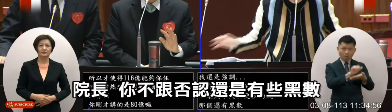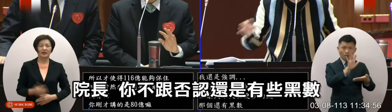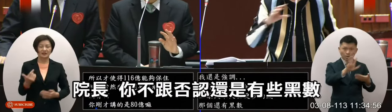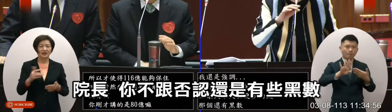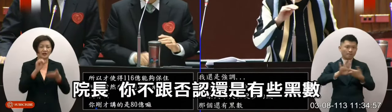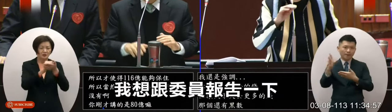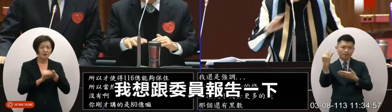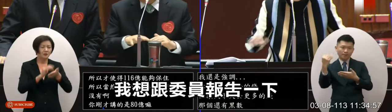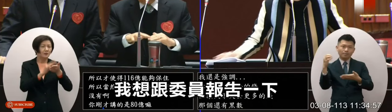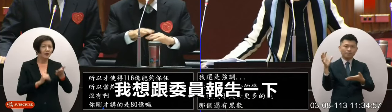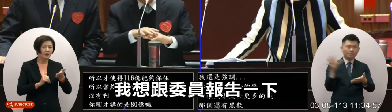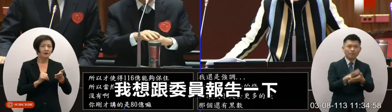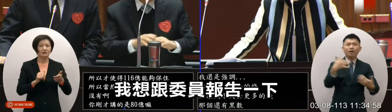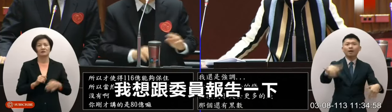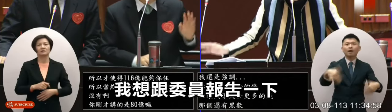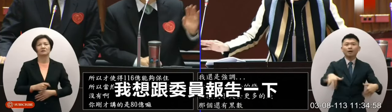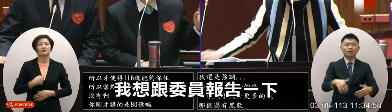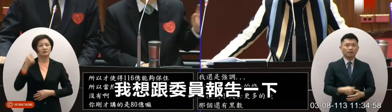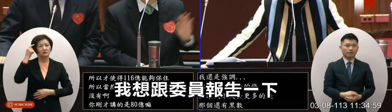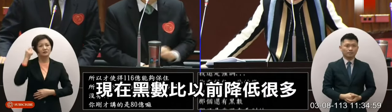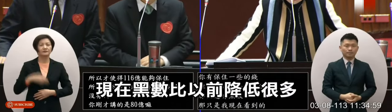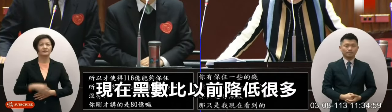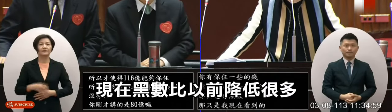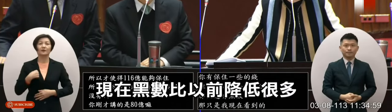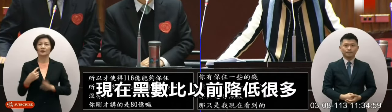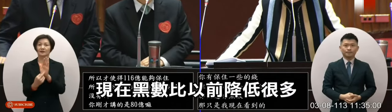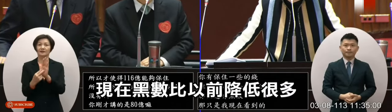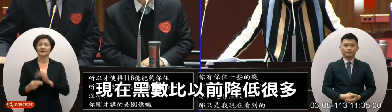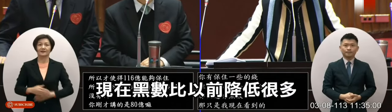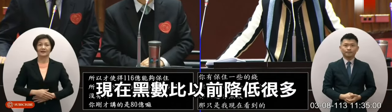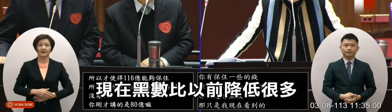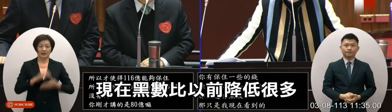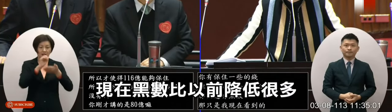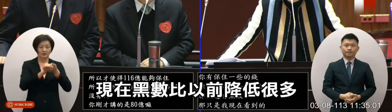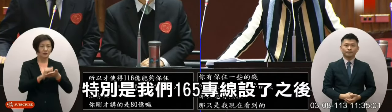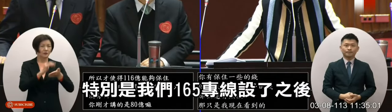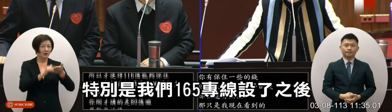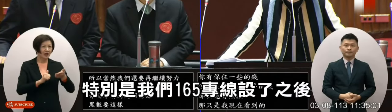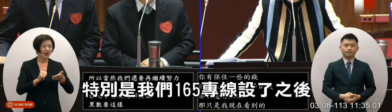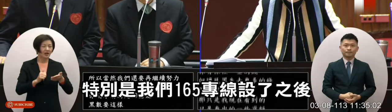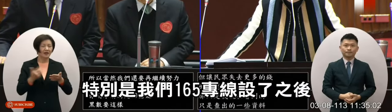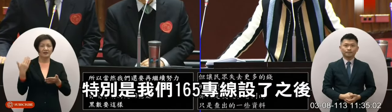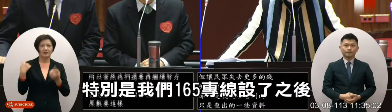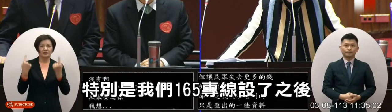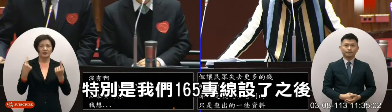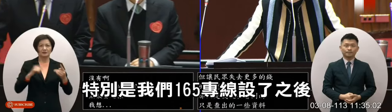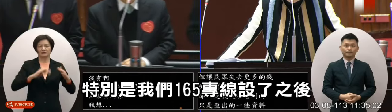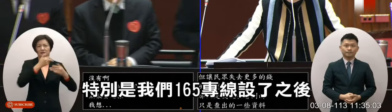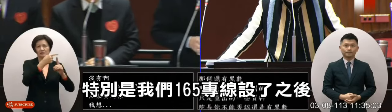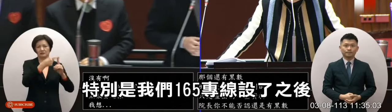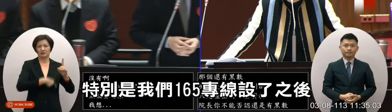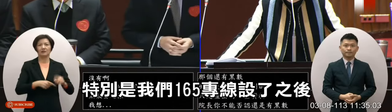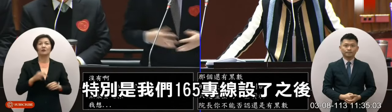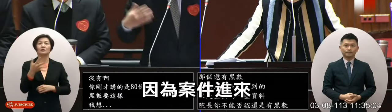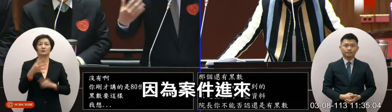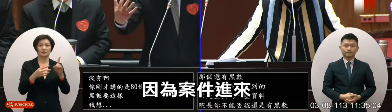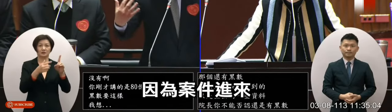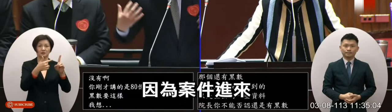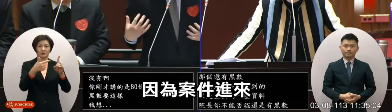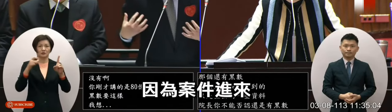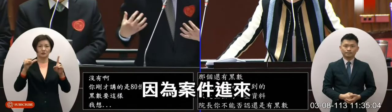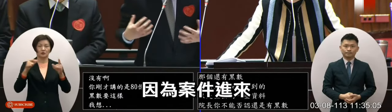些黑数。 我想 跟委员报告一下，现在黑数比以前降低很多，特别是我们165专线设了之后，